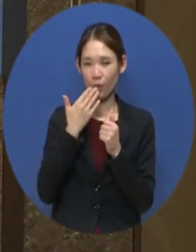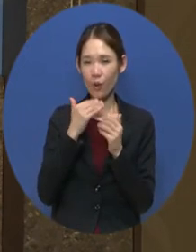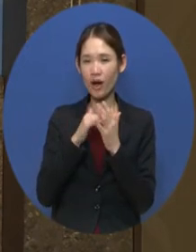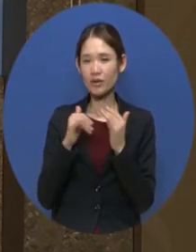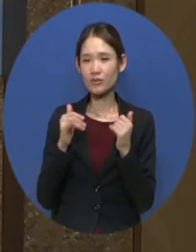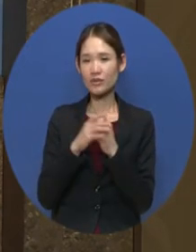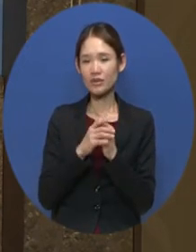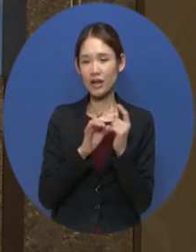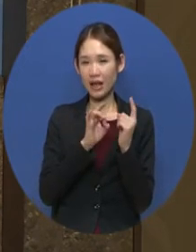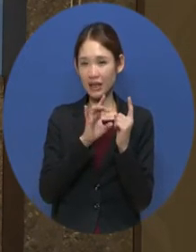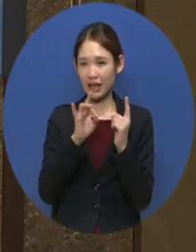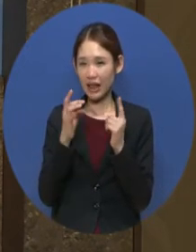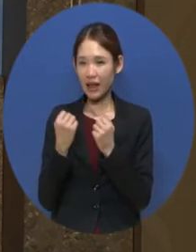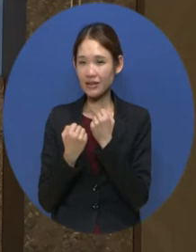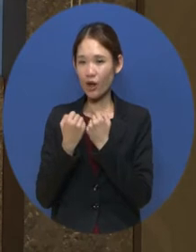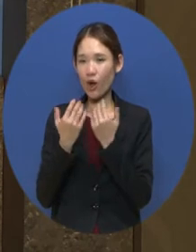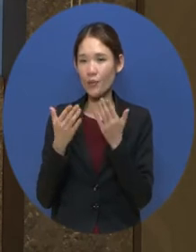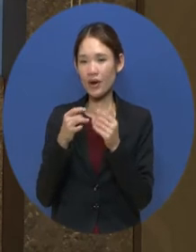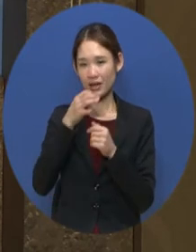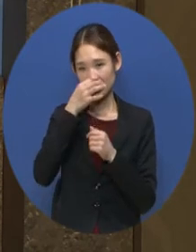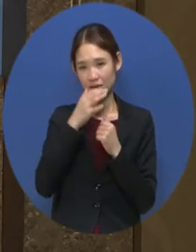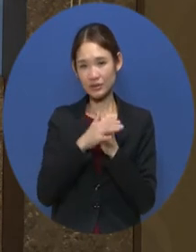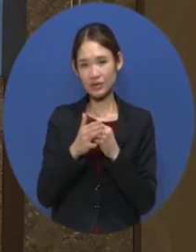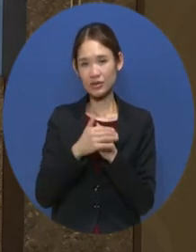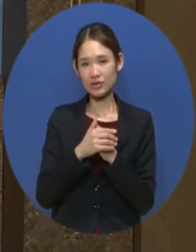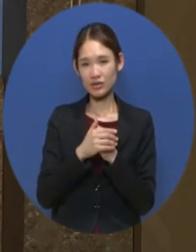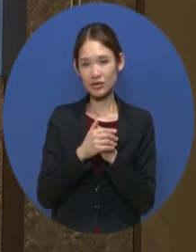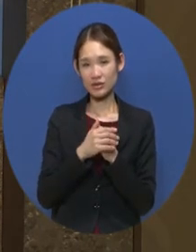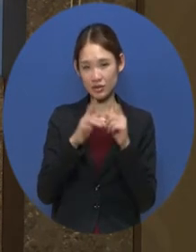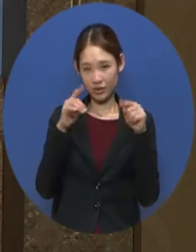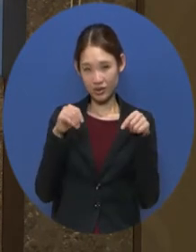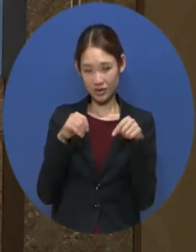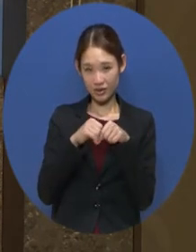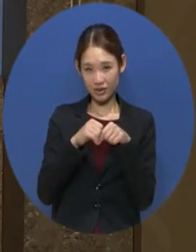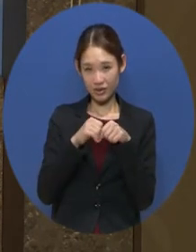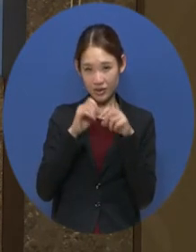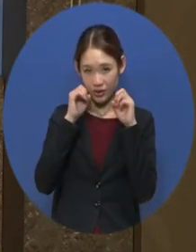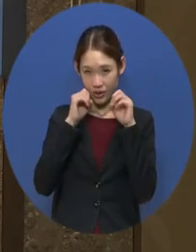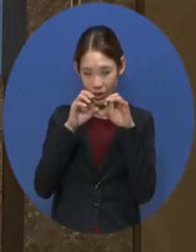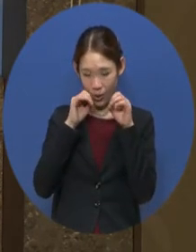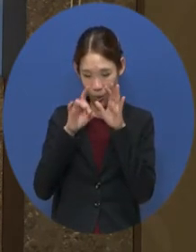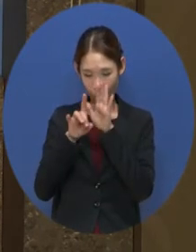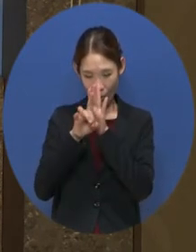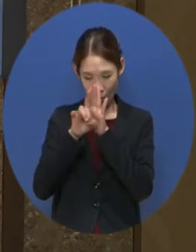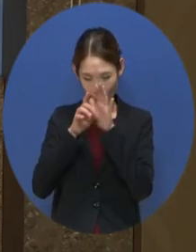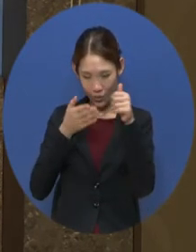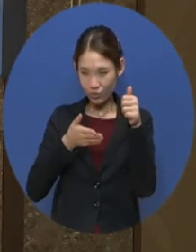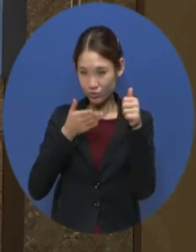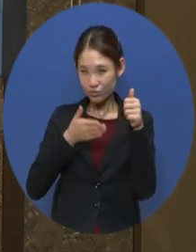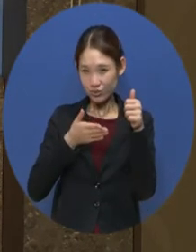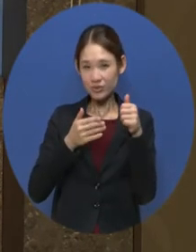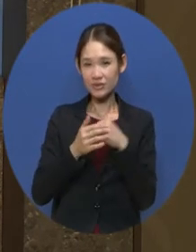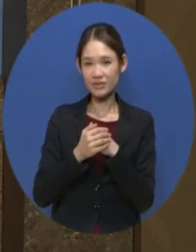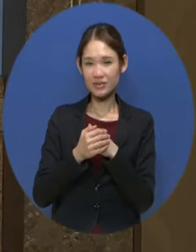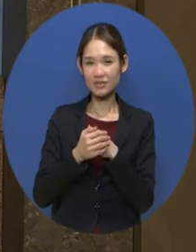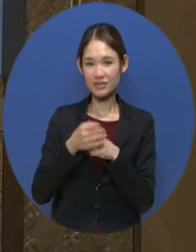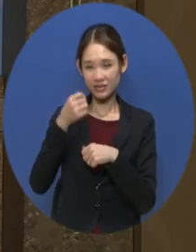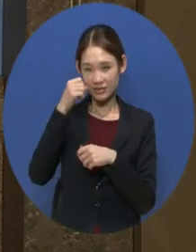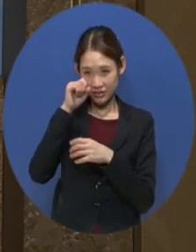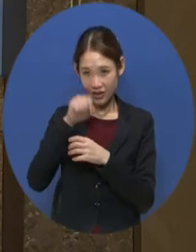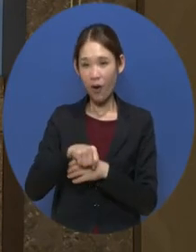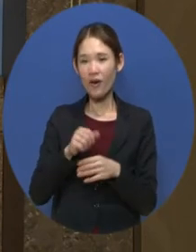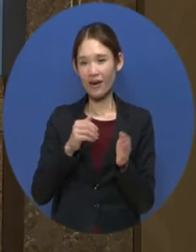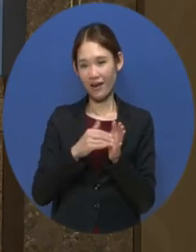분들에게 일일이 설명하기 힘드시니까는 네. 부르셔 있으니까 요거 좀 주시면서 홍보도 하시라고 그러니까 예. 흔쾌히